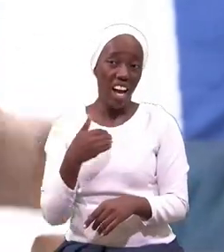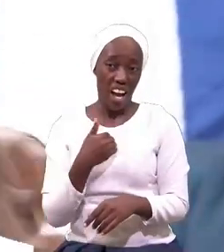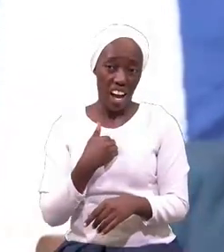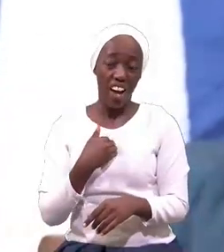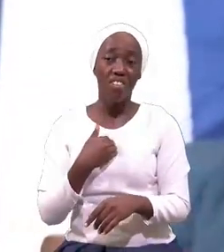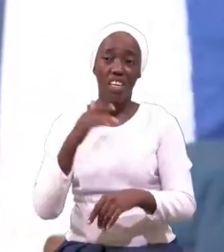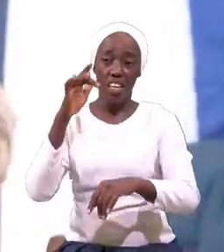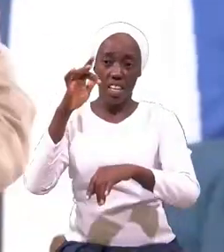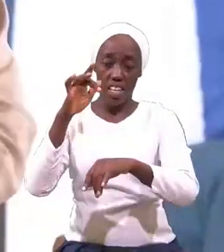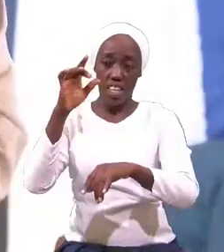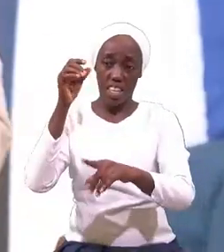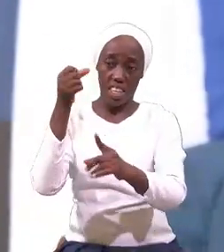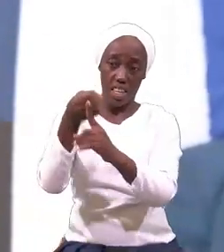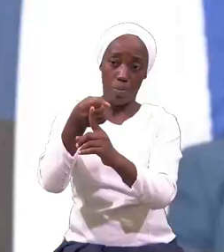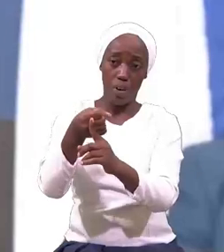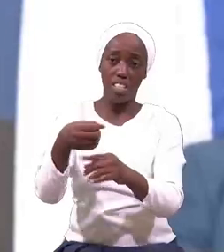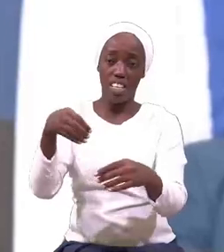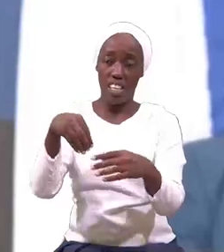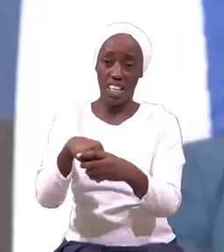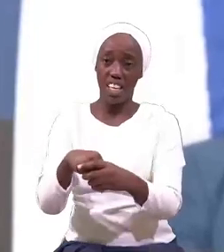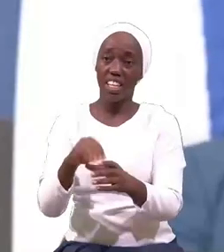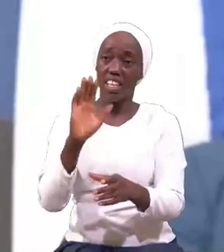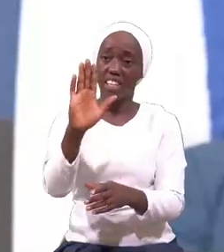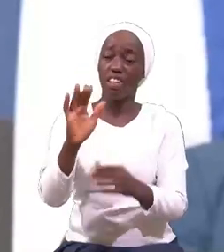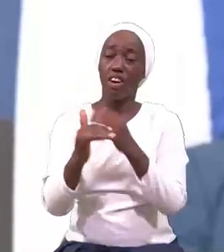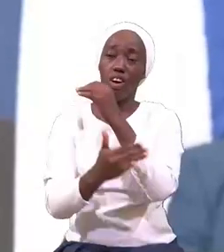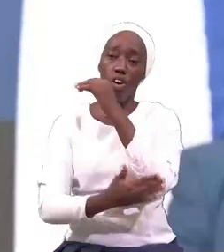J'ai d'impact dans mon pays au Nigeria.